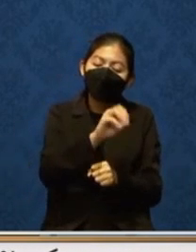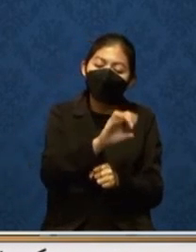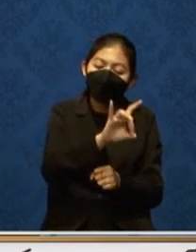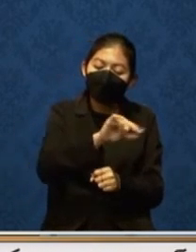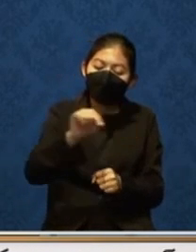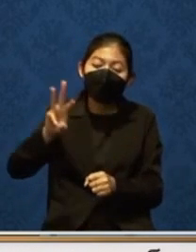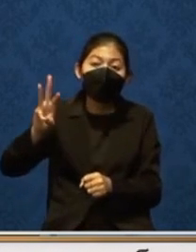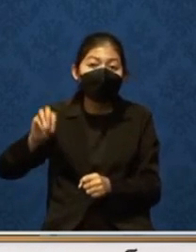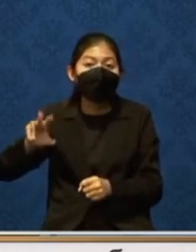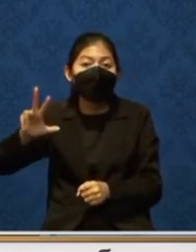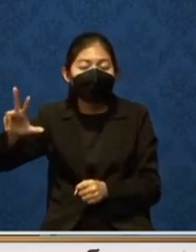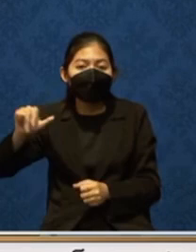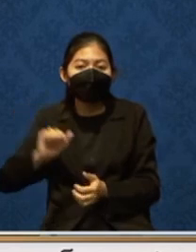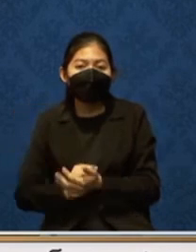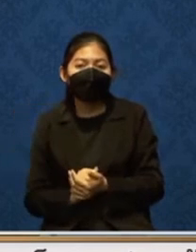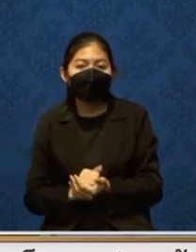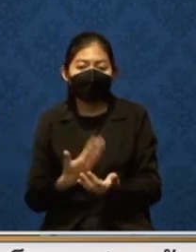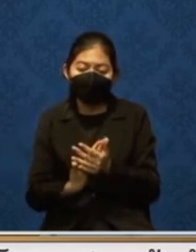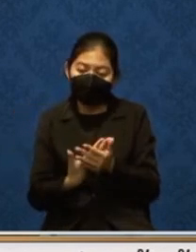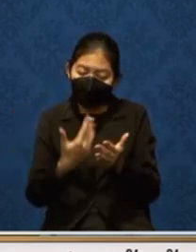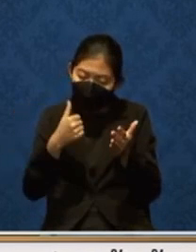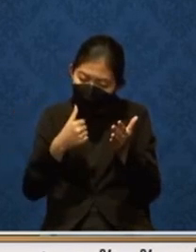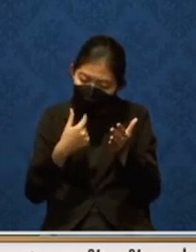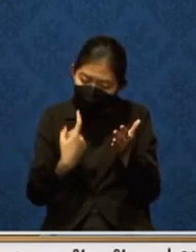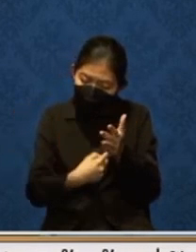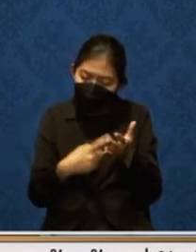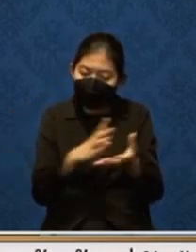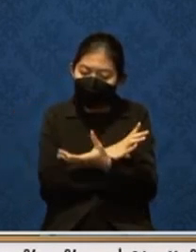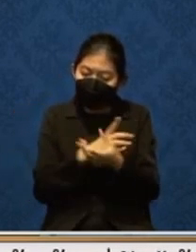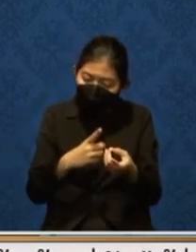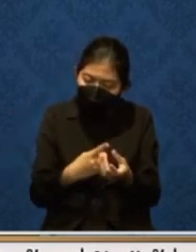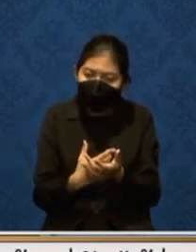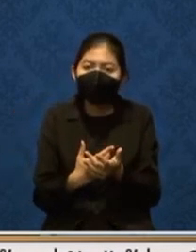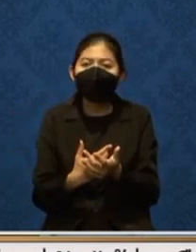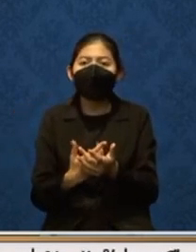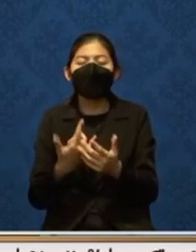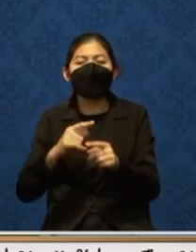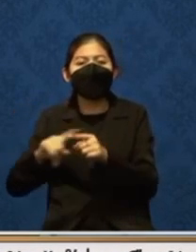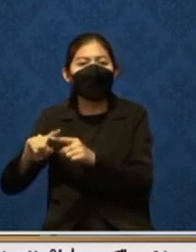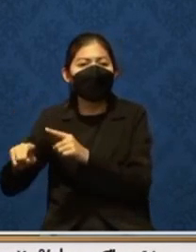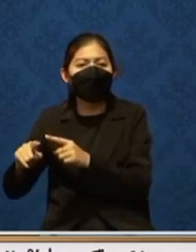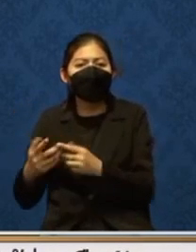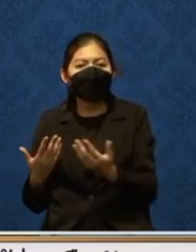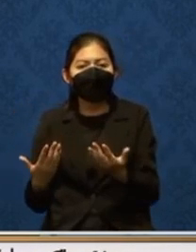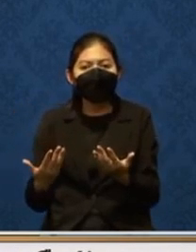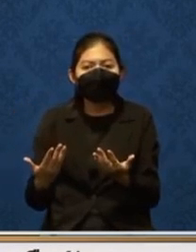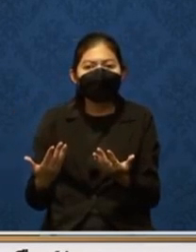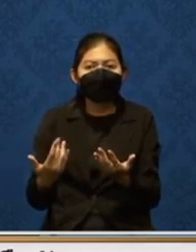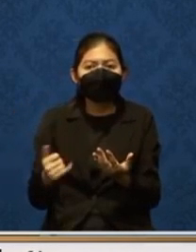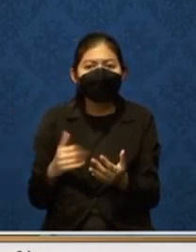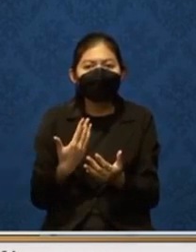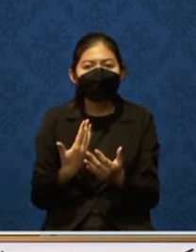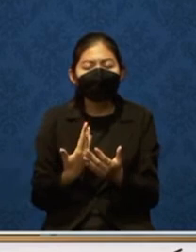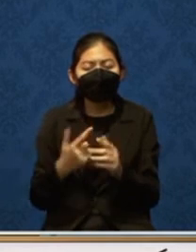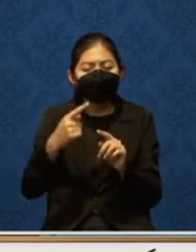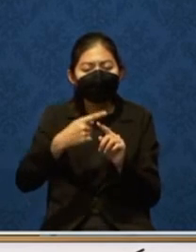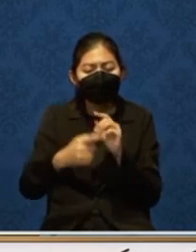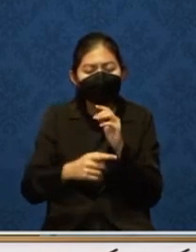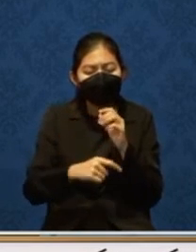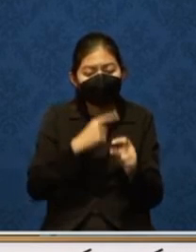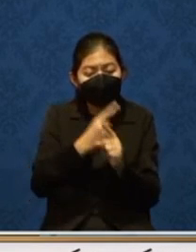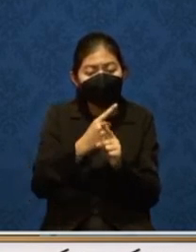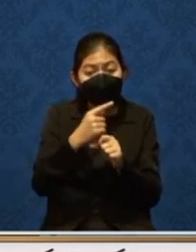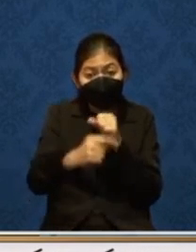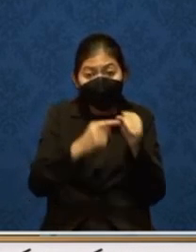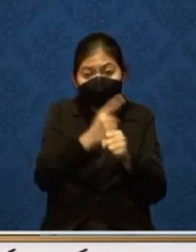นี่ยทั้งเงินนำส่งประกนสังคมและแบแดงรายได้ต่สนพรกรและบุตรงกนครัวามีรายได้แประมาณปีและ 1 แสนบาท